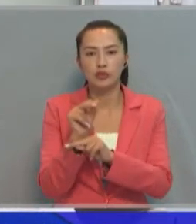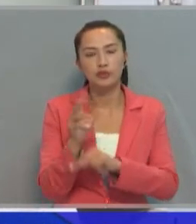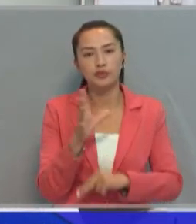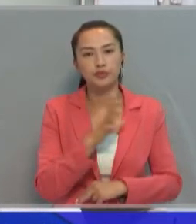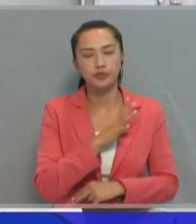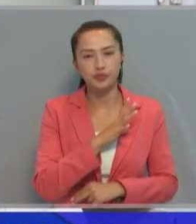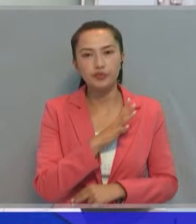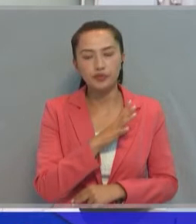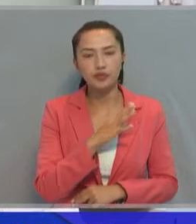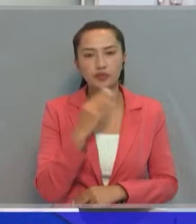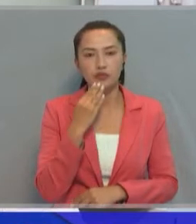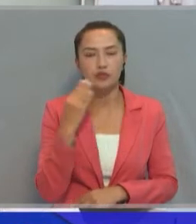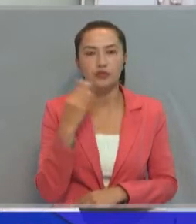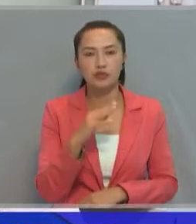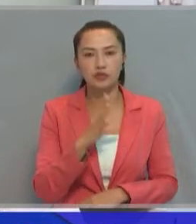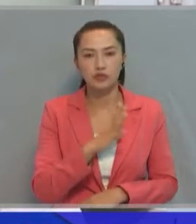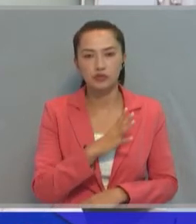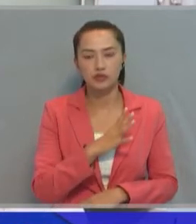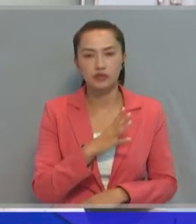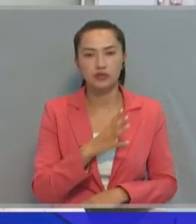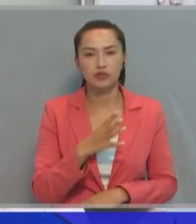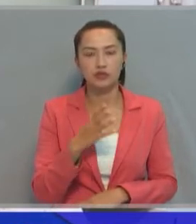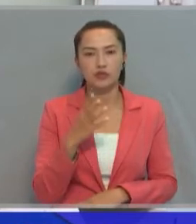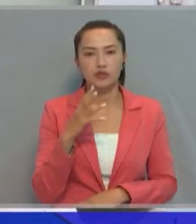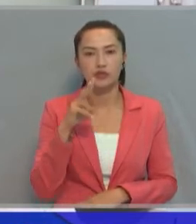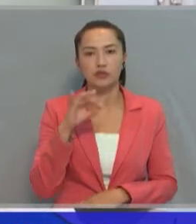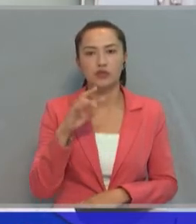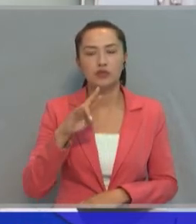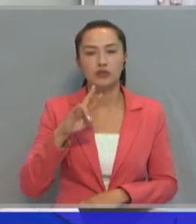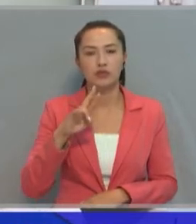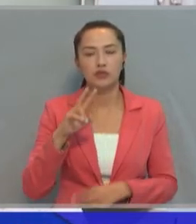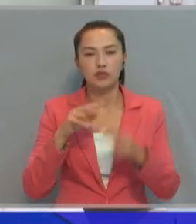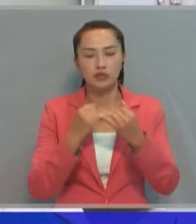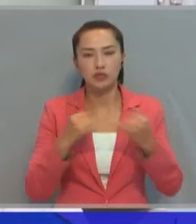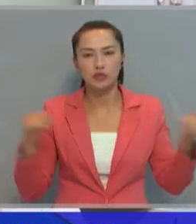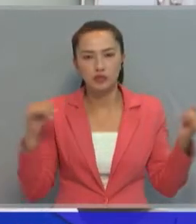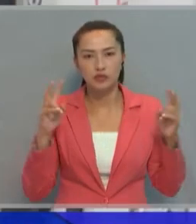мекемесінен шыққан қазақстандық өнім. Отходящий линия желілері қарастырылған.